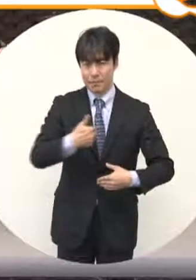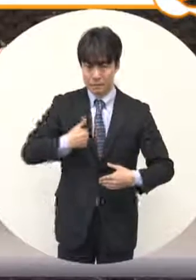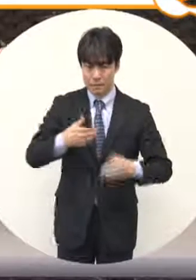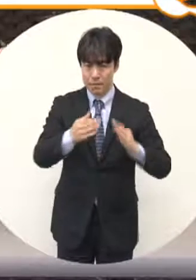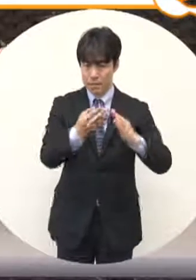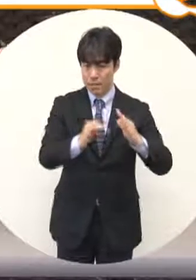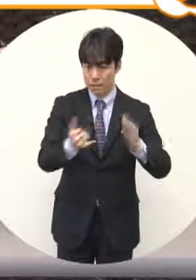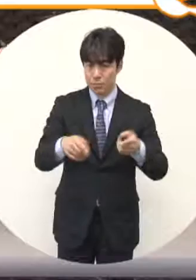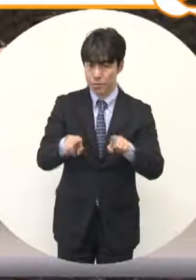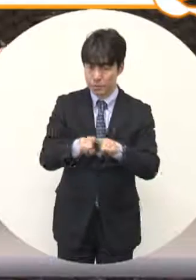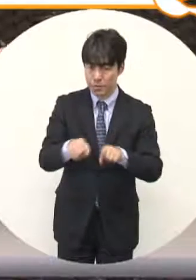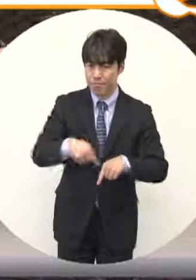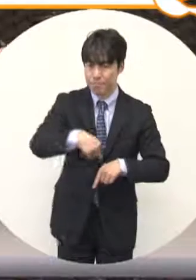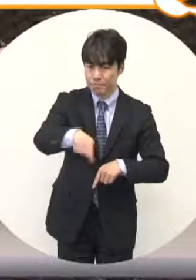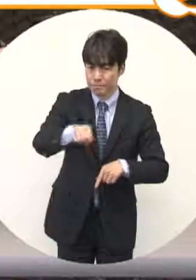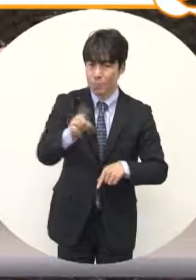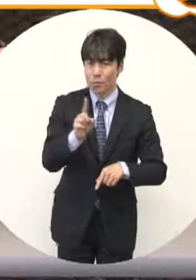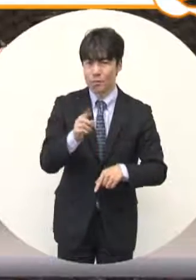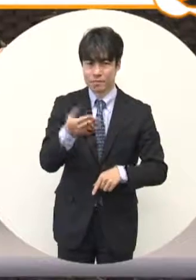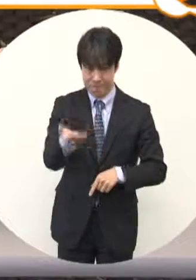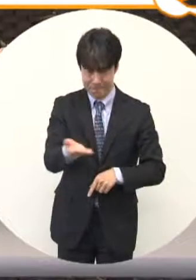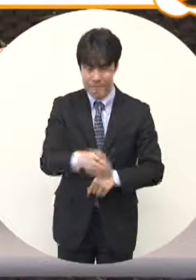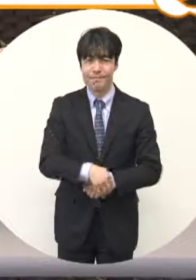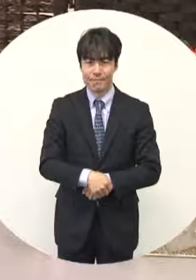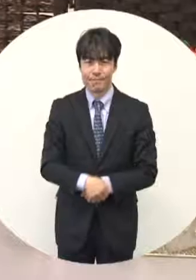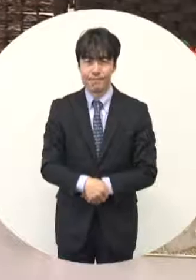で足を運んでみてはいかがでしょうか。